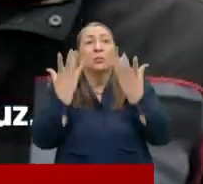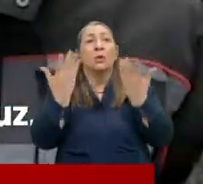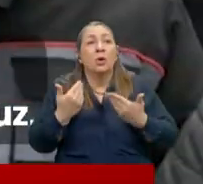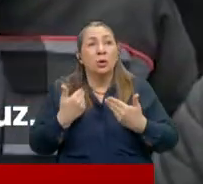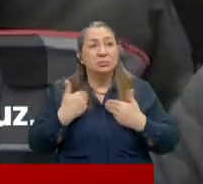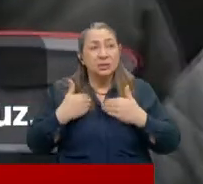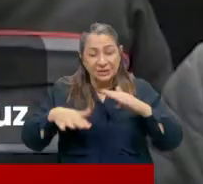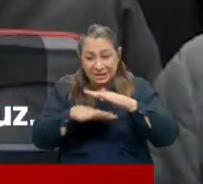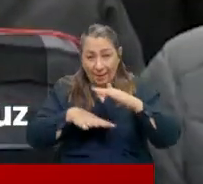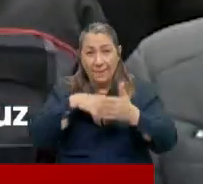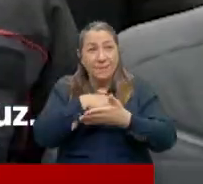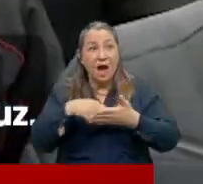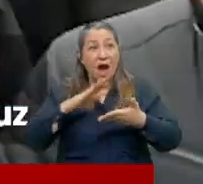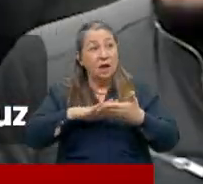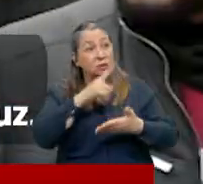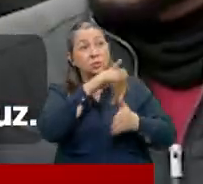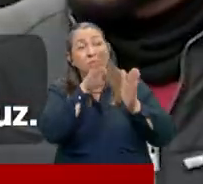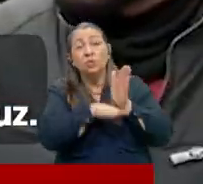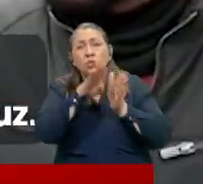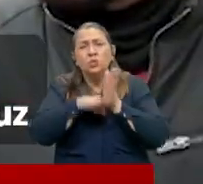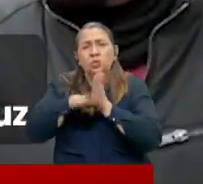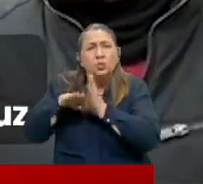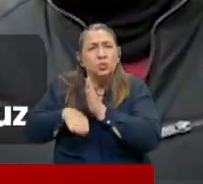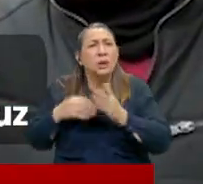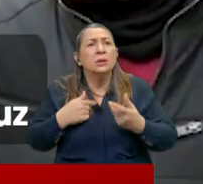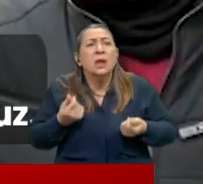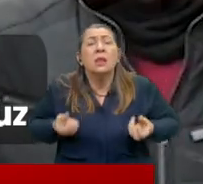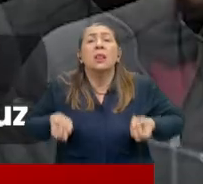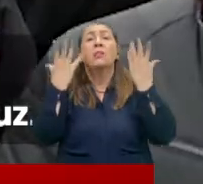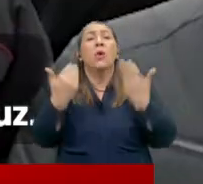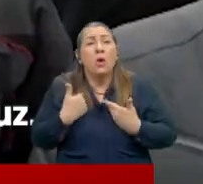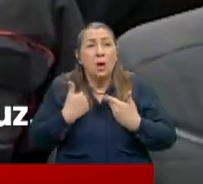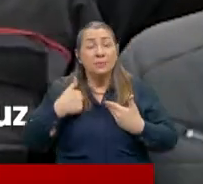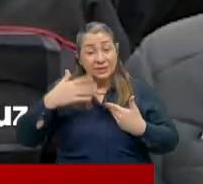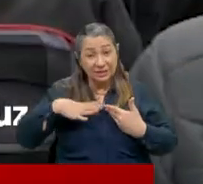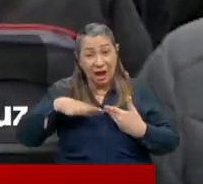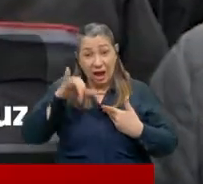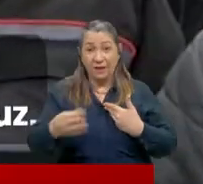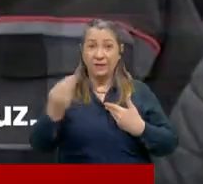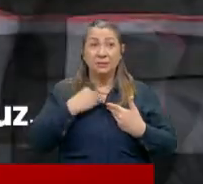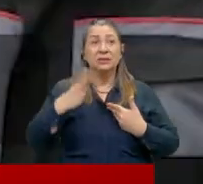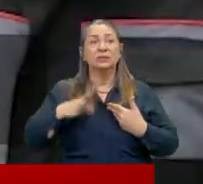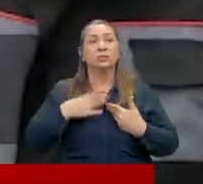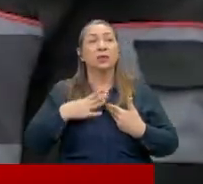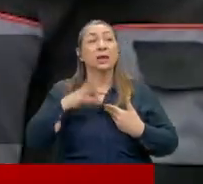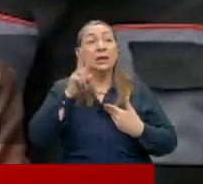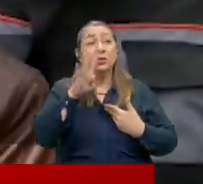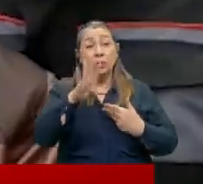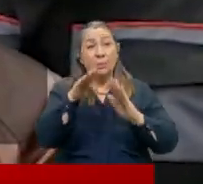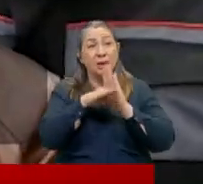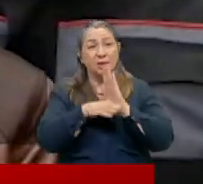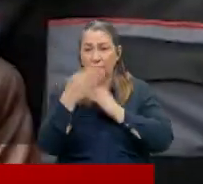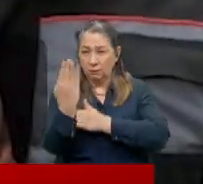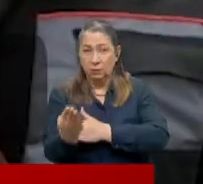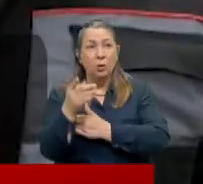Bizim taban maaşlarımız, arkadaşlarımızın maaşları hep düşük olduğu için geçinemiyoruz. Bizler istediğimiz hakların verilmesi istiyoruz. 24 tane madde